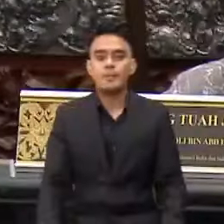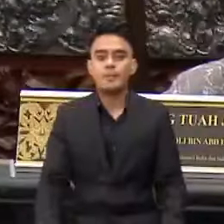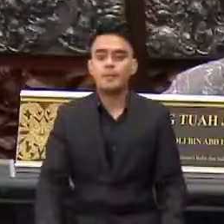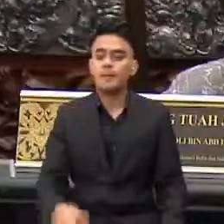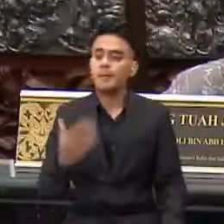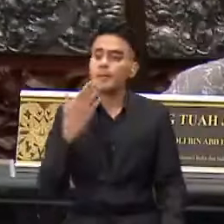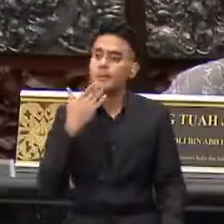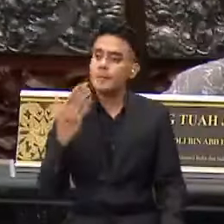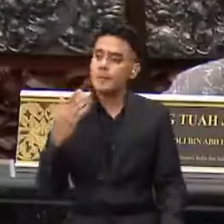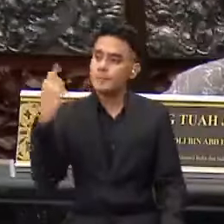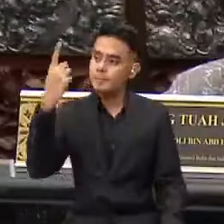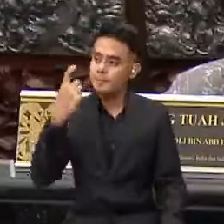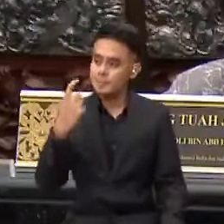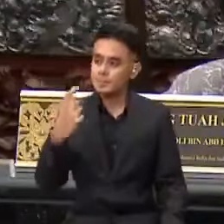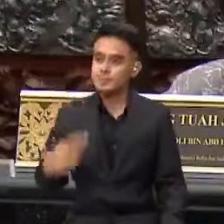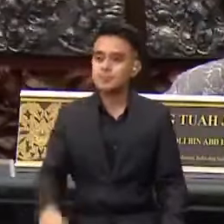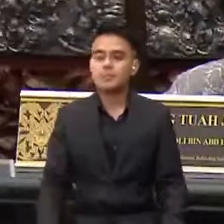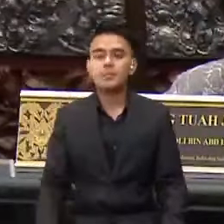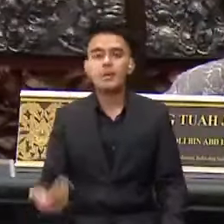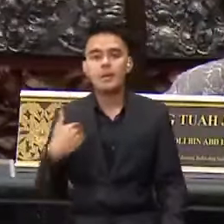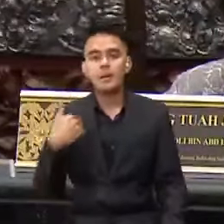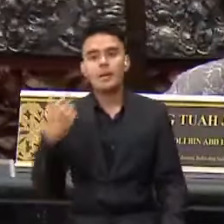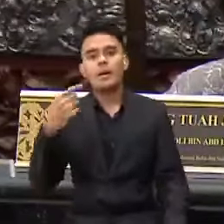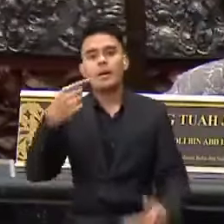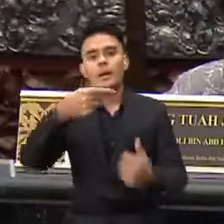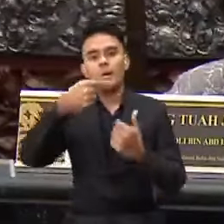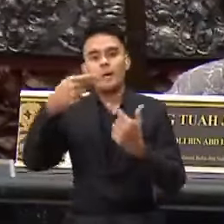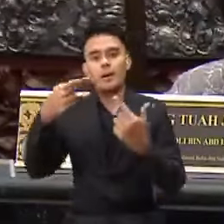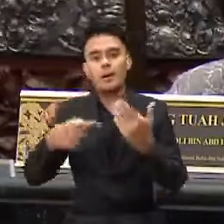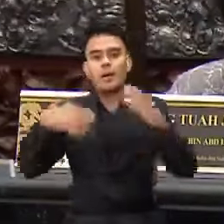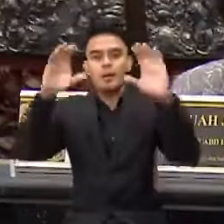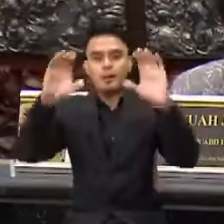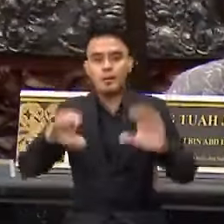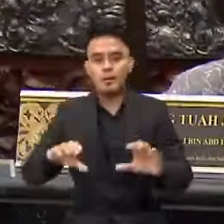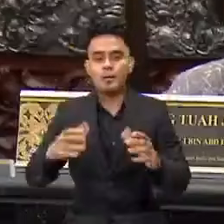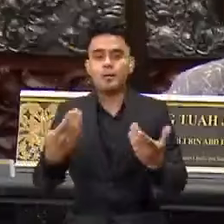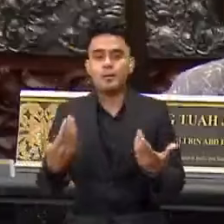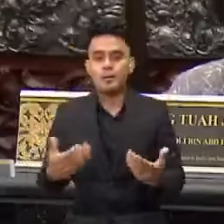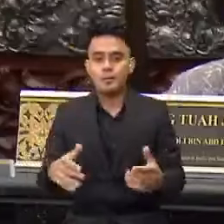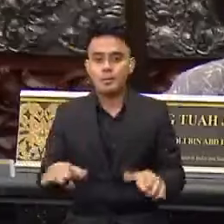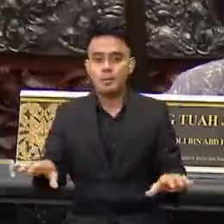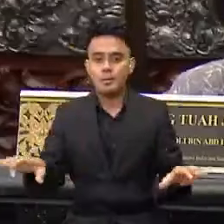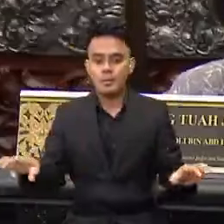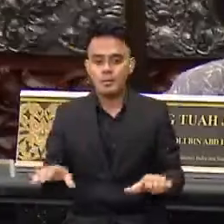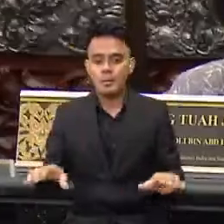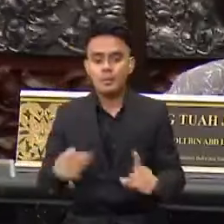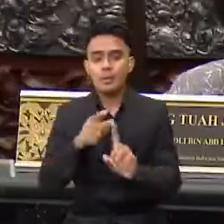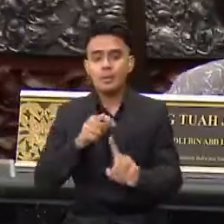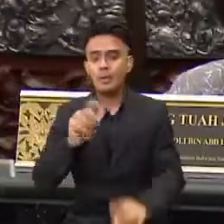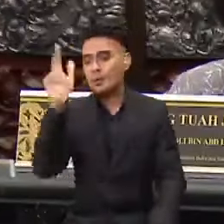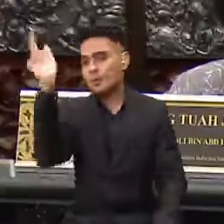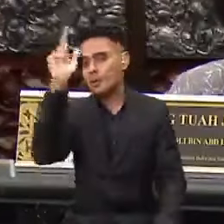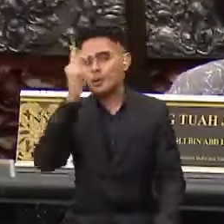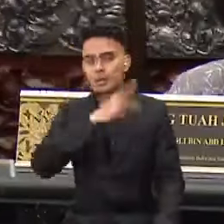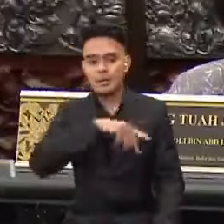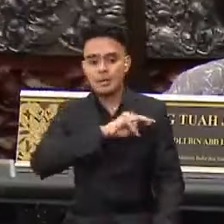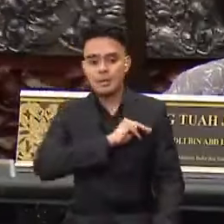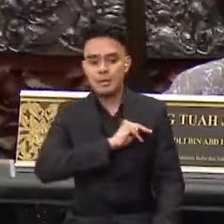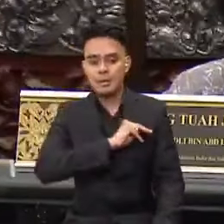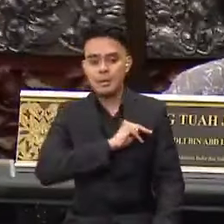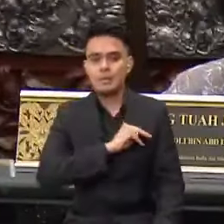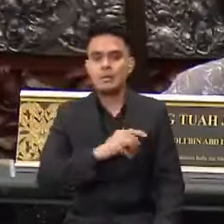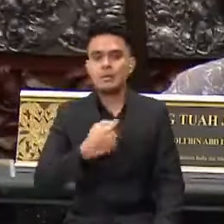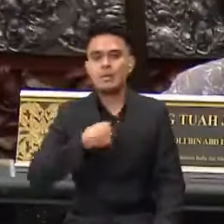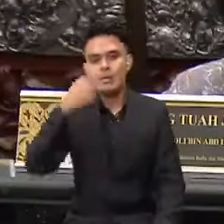Terima kasih atas soalan tambahan. Ada beberapa kaedah yang dibuatlah yang oleh pihak kerajaan. Saya fikir